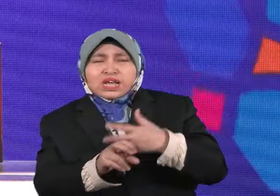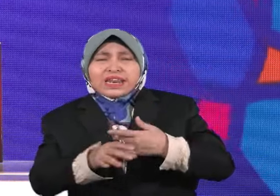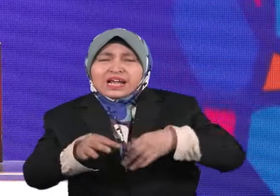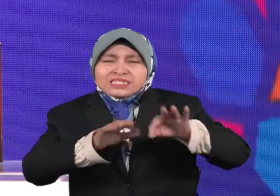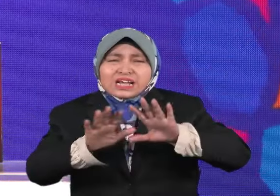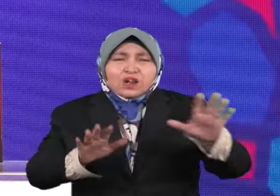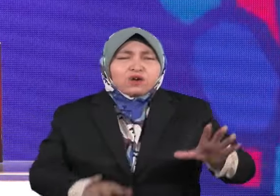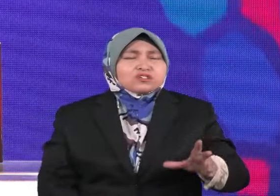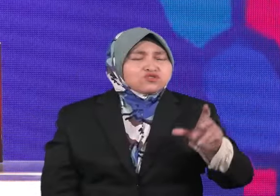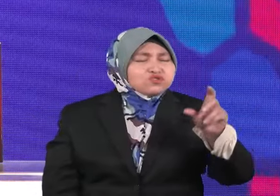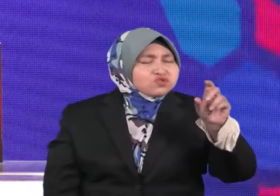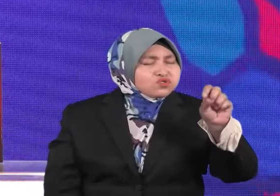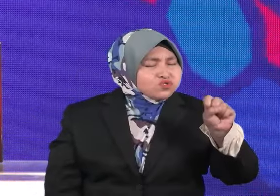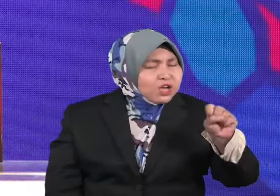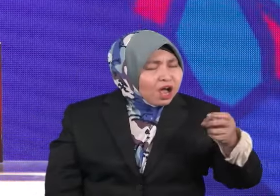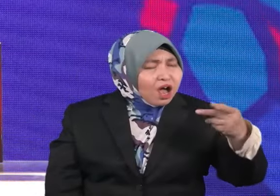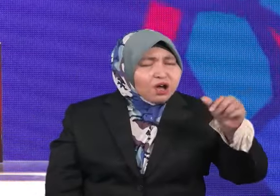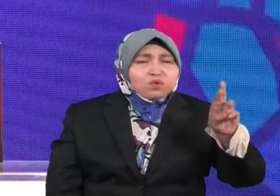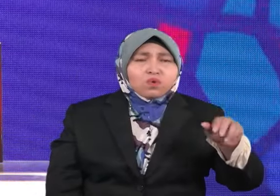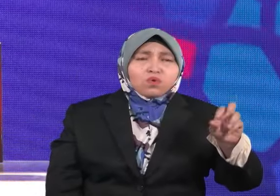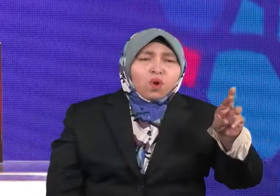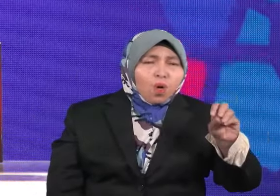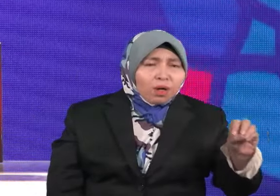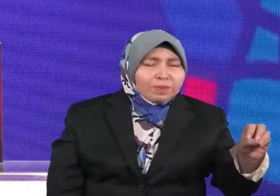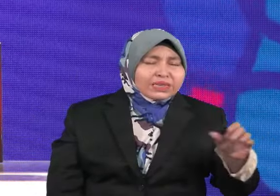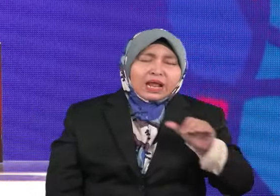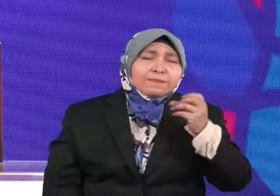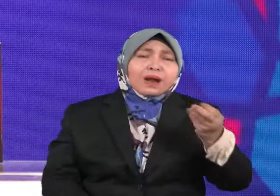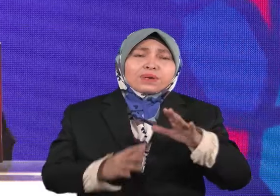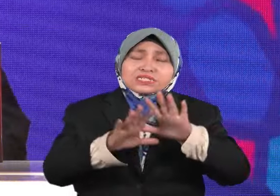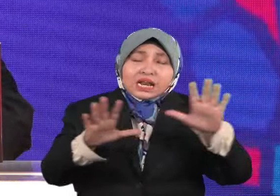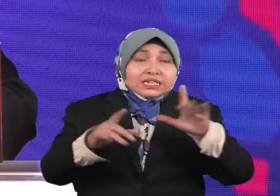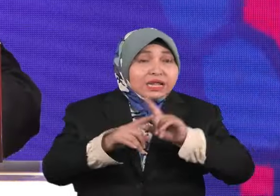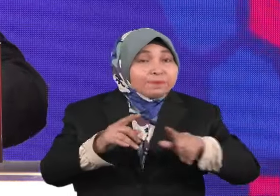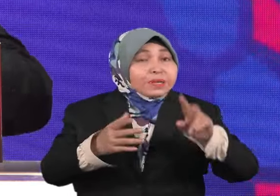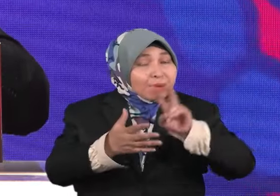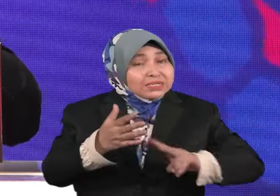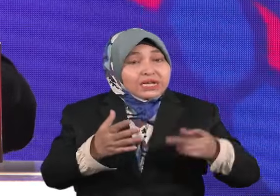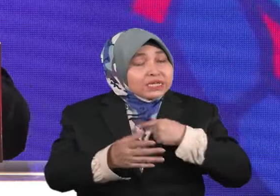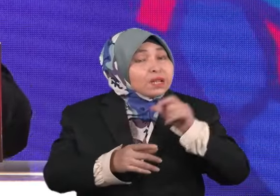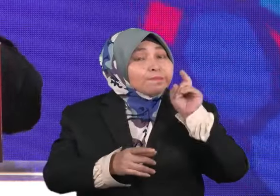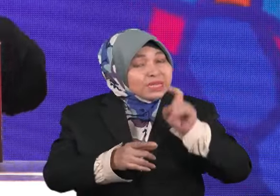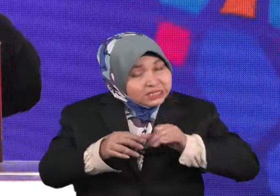kan. Syahr Ramadan. Dia bunyi macam tak apa-apa jelas. Tapi bacaan kita, kita kena